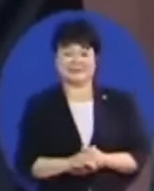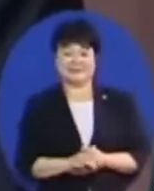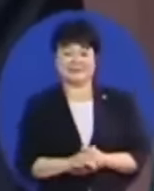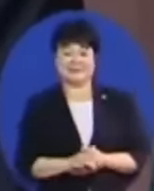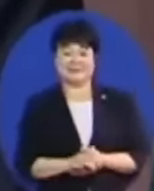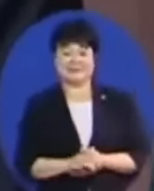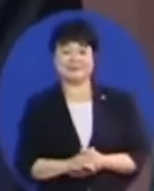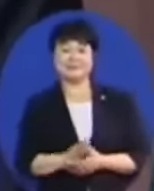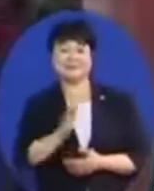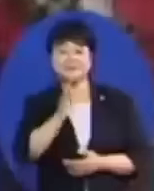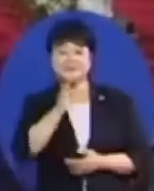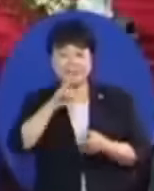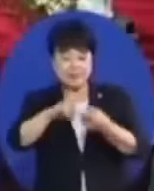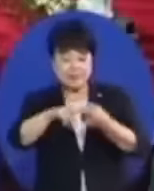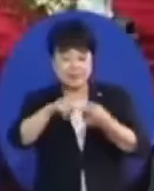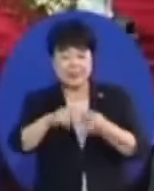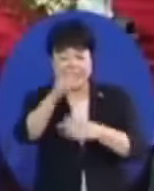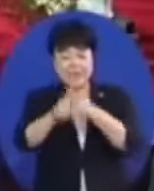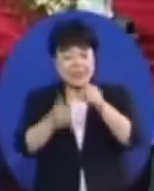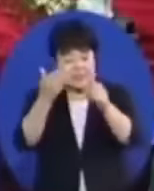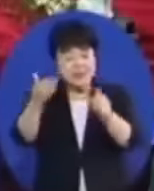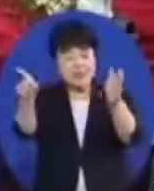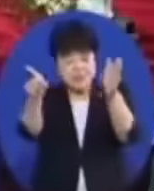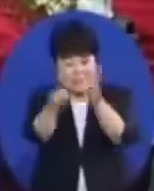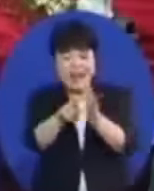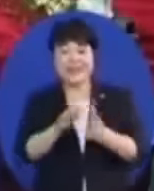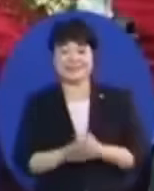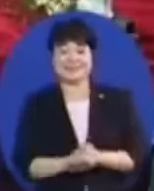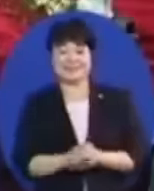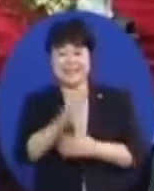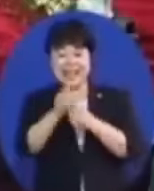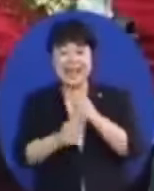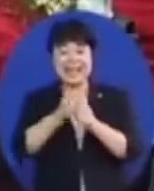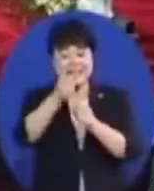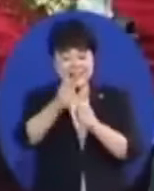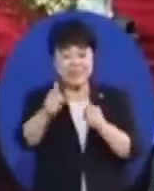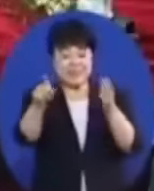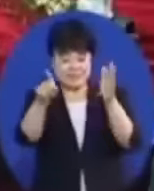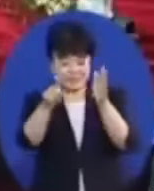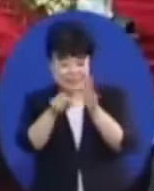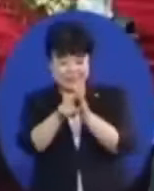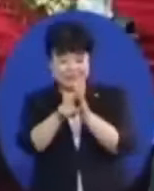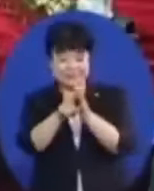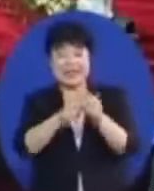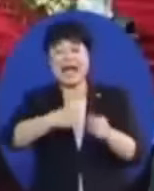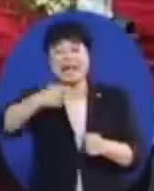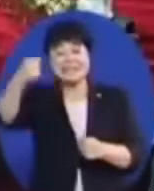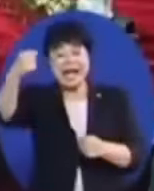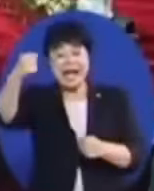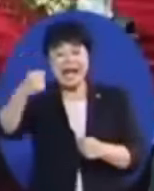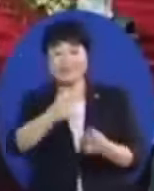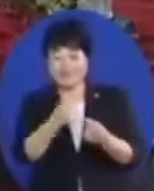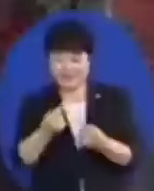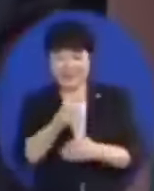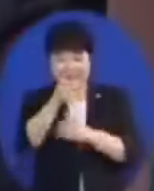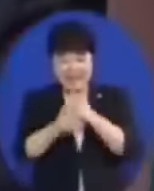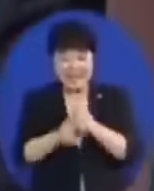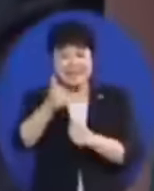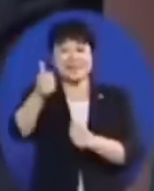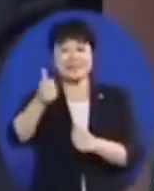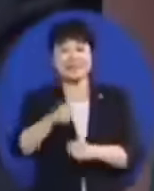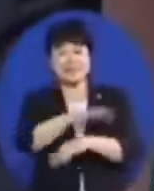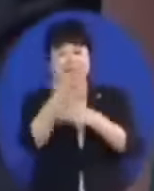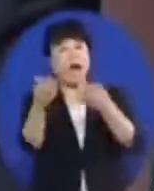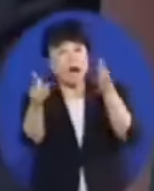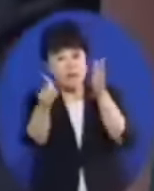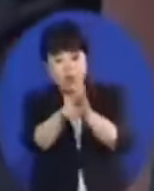예수께서 그들에게 대답하여 이르시되 하나님을 믿으라고 했는데 하나님을 믿음을 가져라 그 말인 것입니다. 하나님이요 우리 다